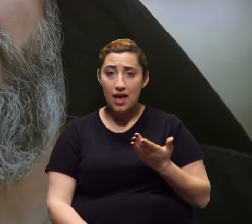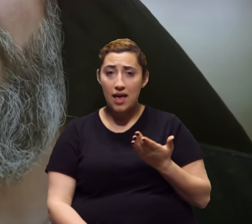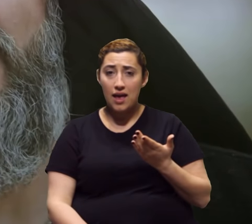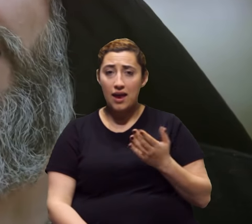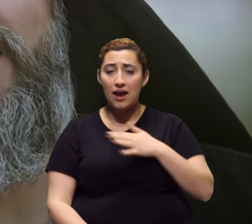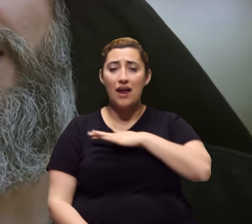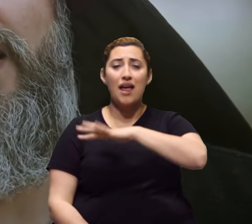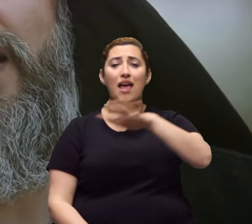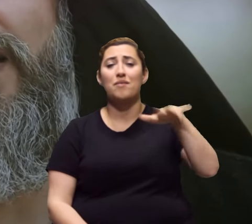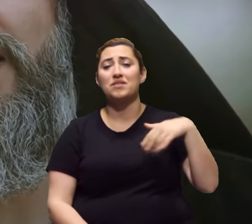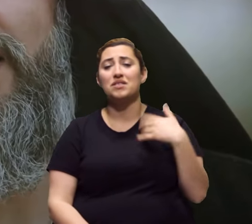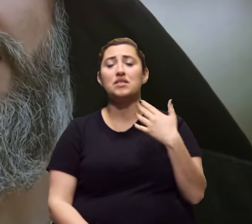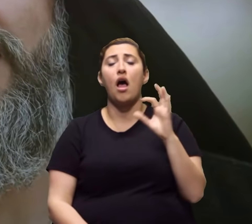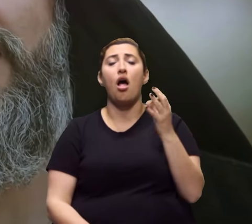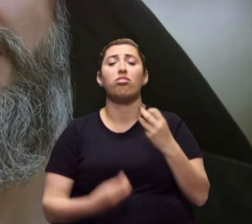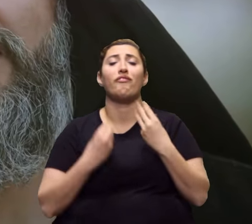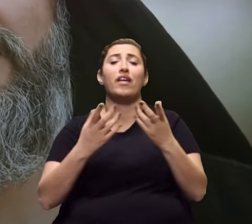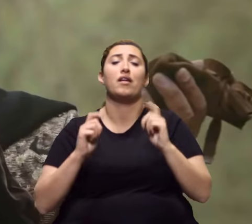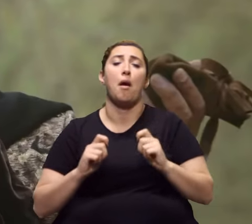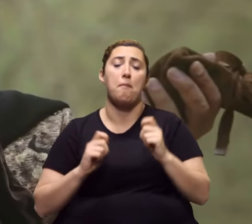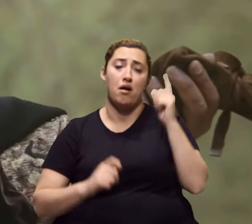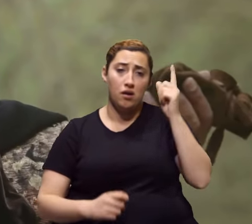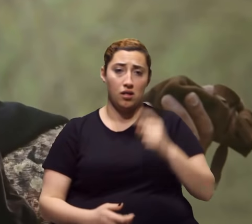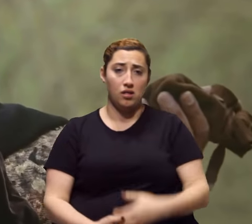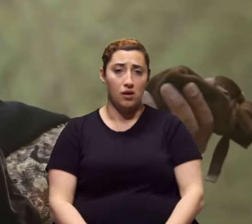cümle varlığı altından yaratır idi.